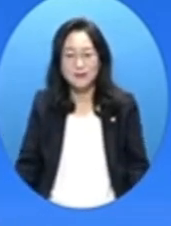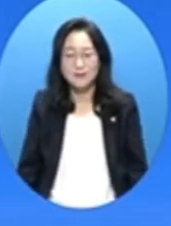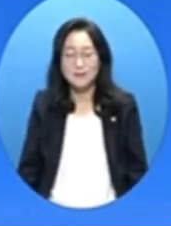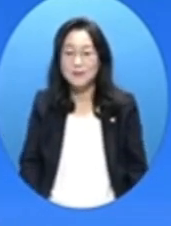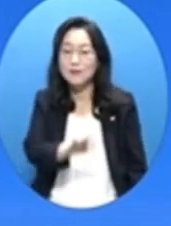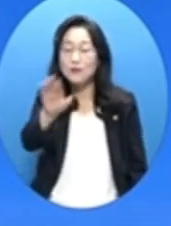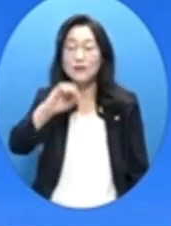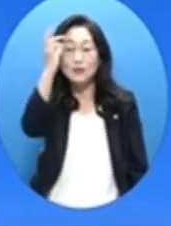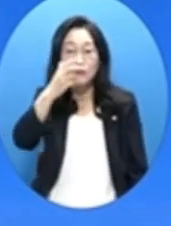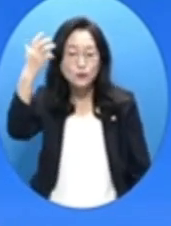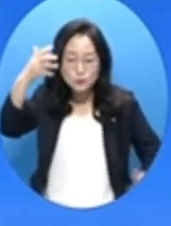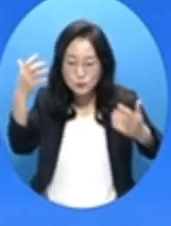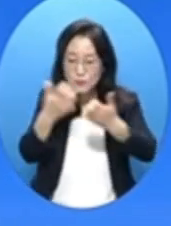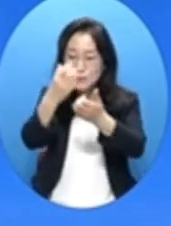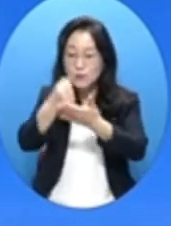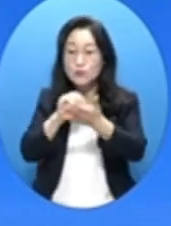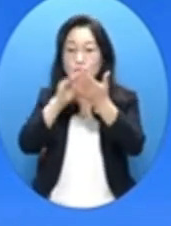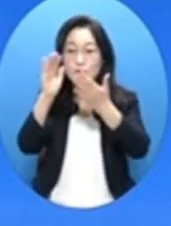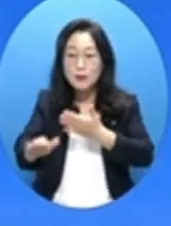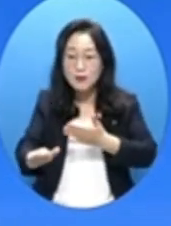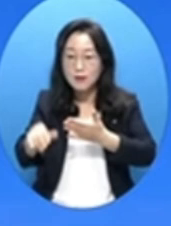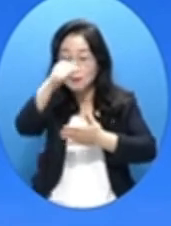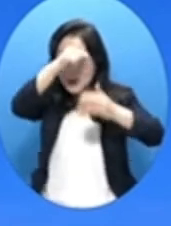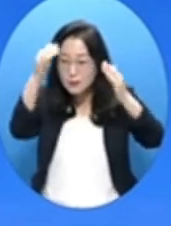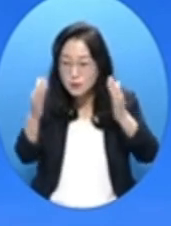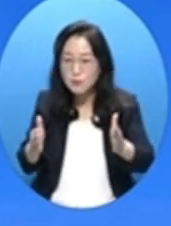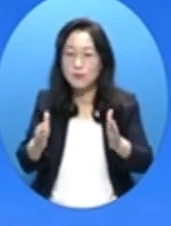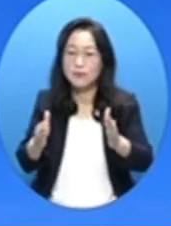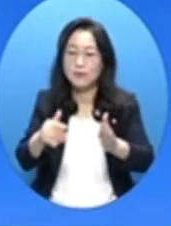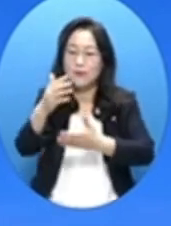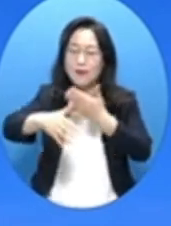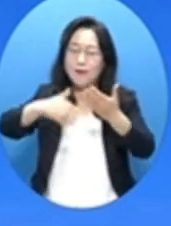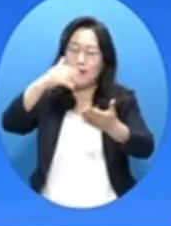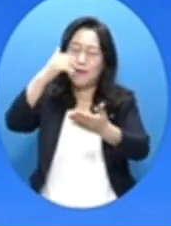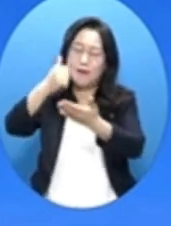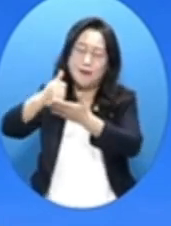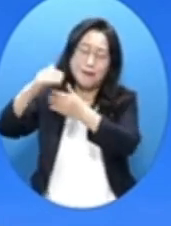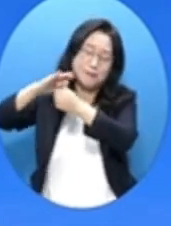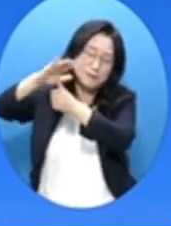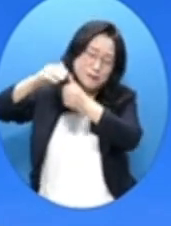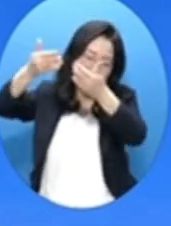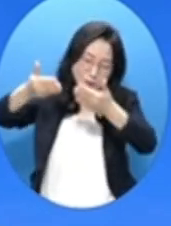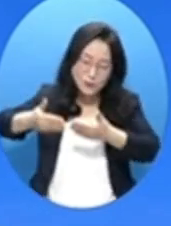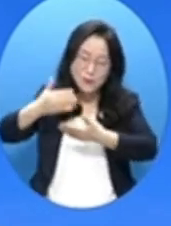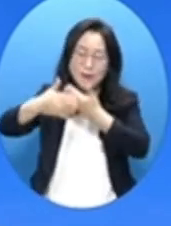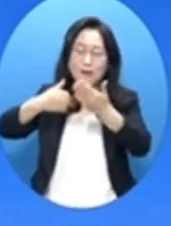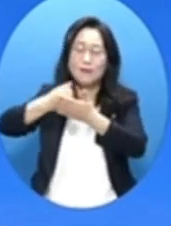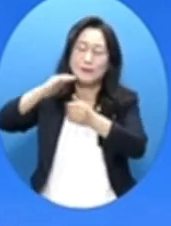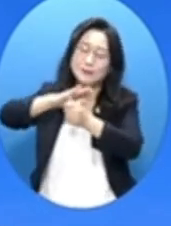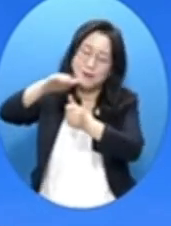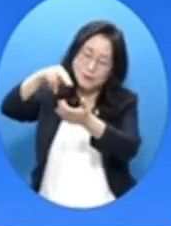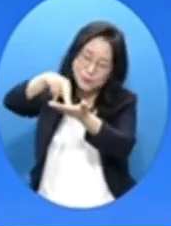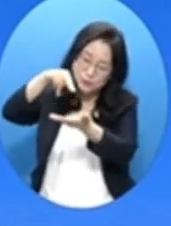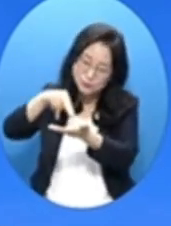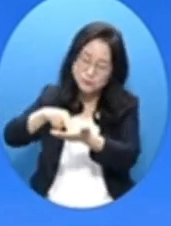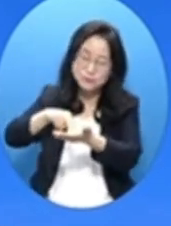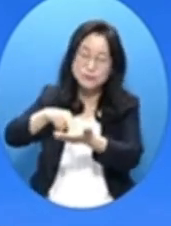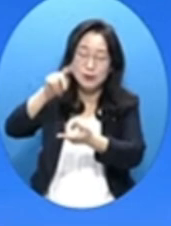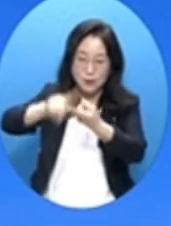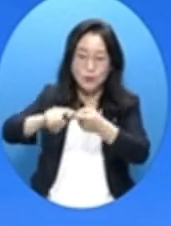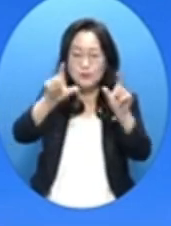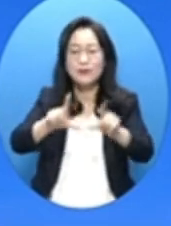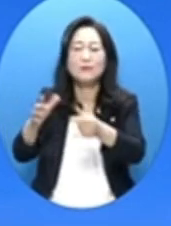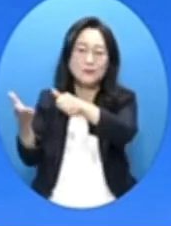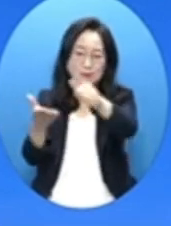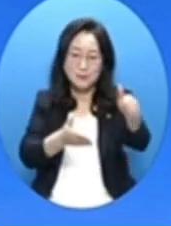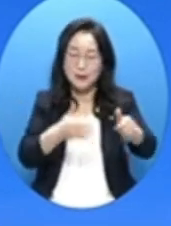우리가 성령 충만 받고 나서 우리가 일생 사는 동안 하나님께 사랑받으며 하나님의 사랑받는 자로 살아야 됩니다. 그리고 하나님이